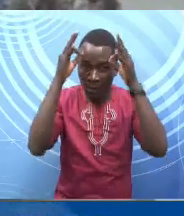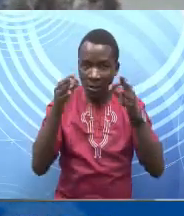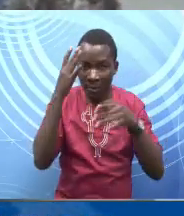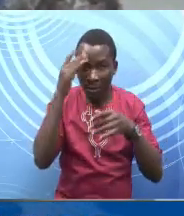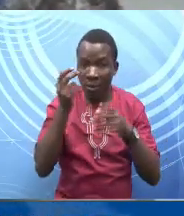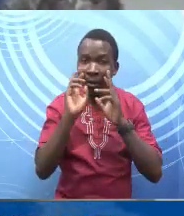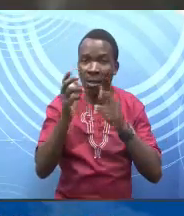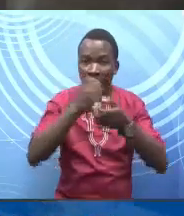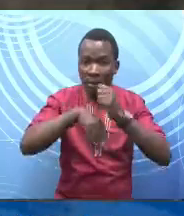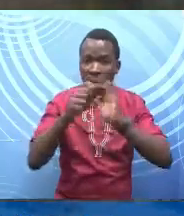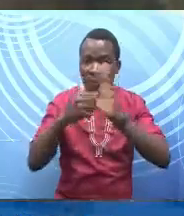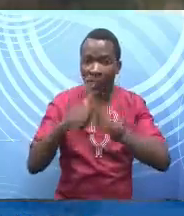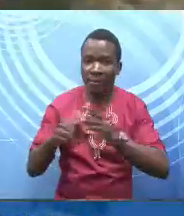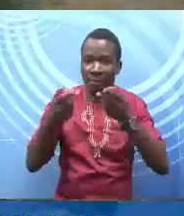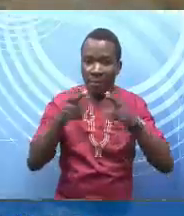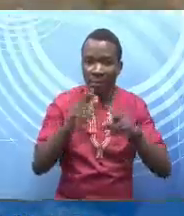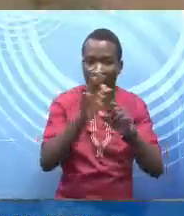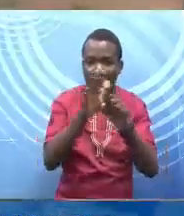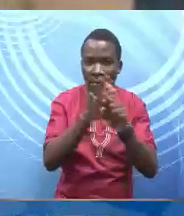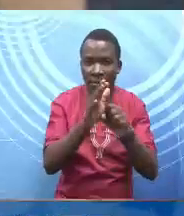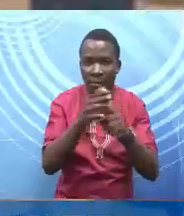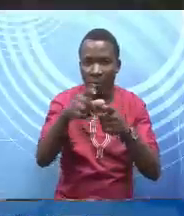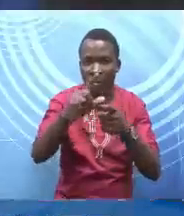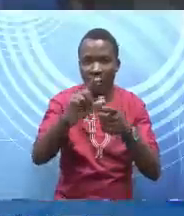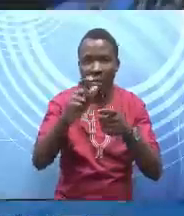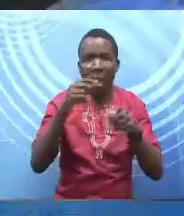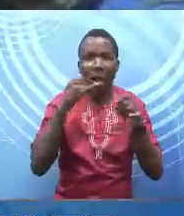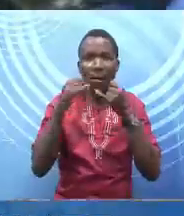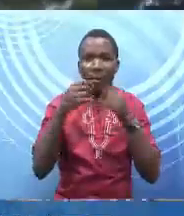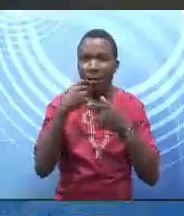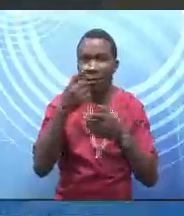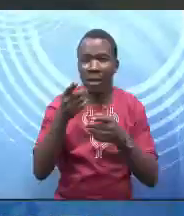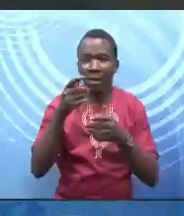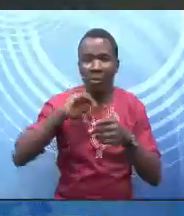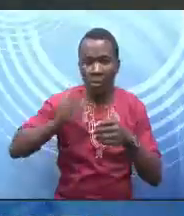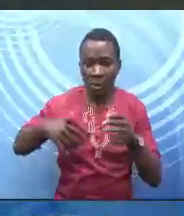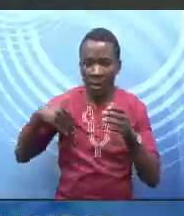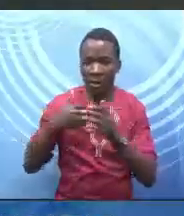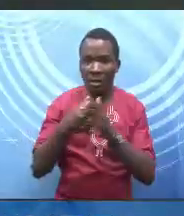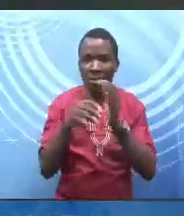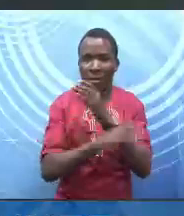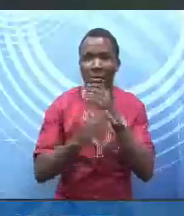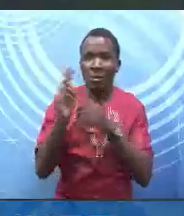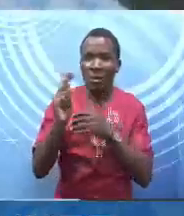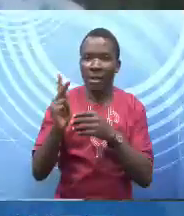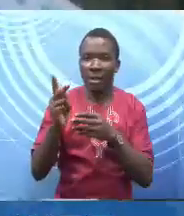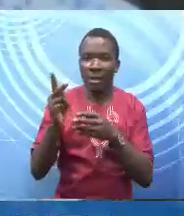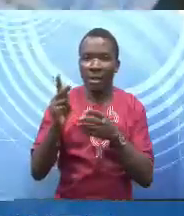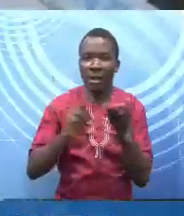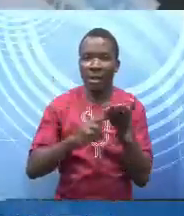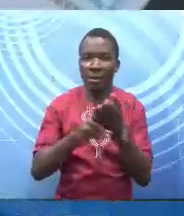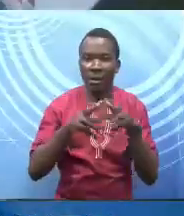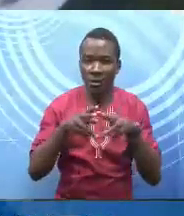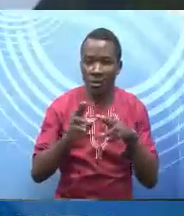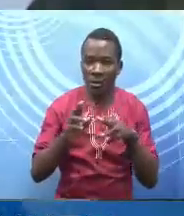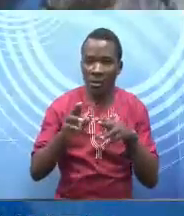byo kumuhohotera bigenda biba byinshi. Amakuru avuga ko uyu mugore yageze mu gihugu cya Kenya wakaba yarakurishije inzira